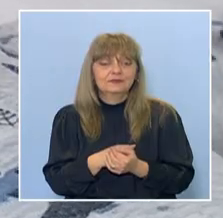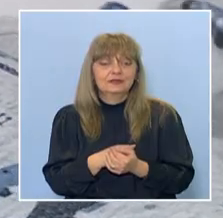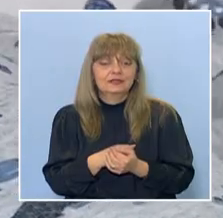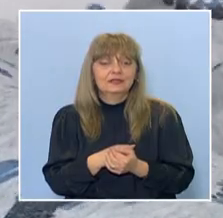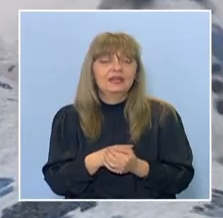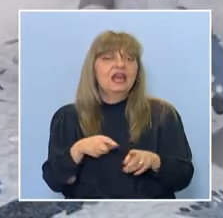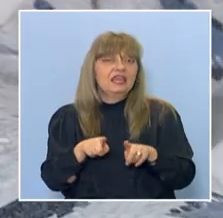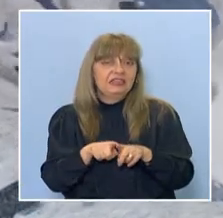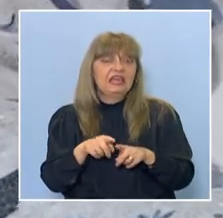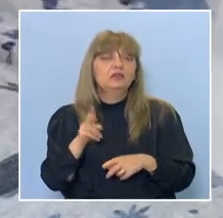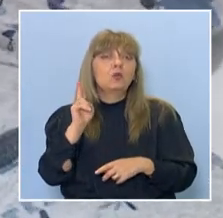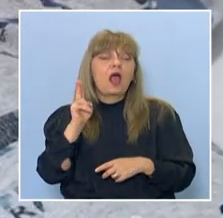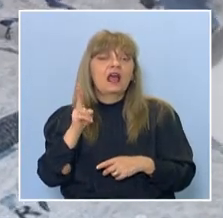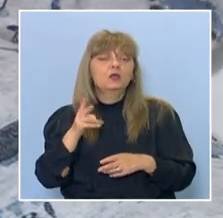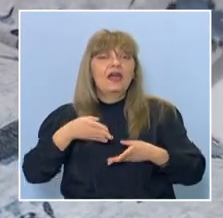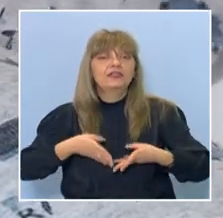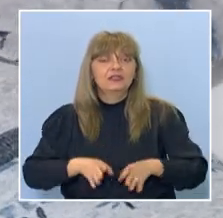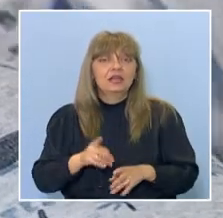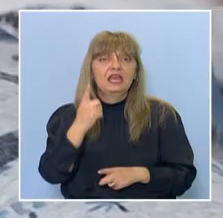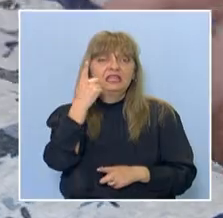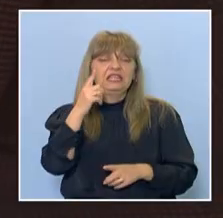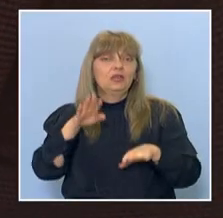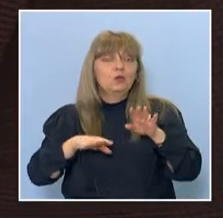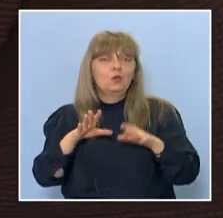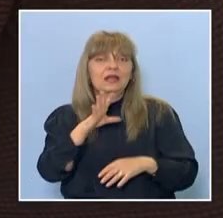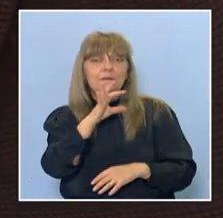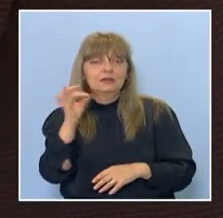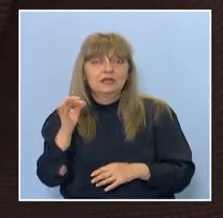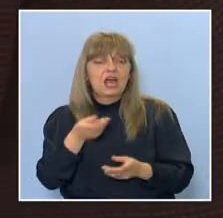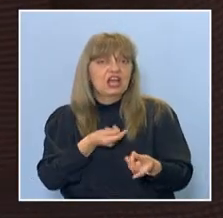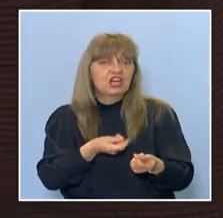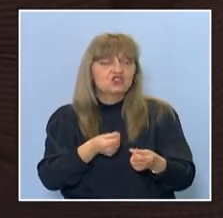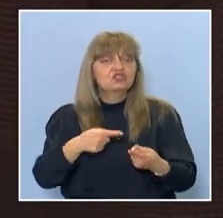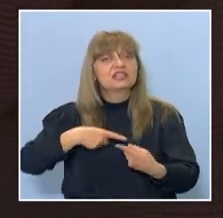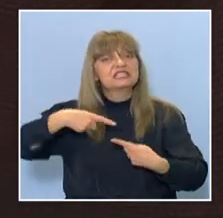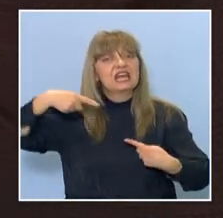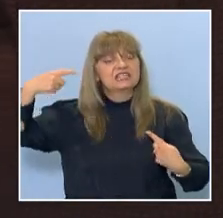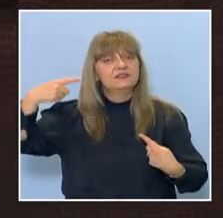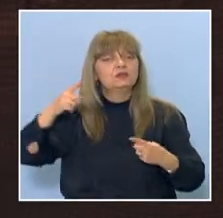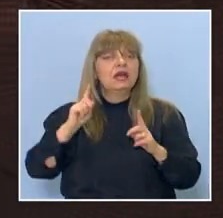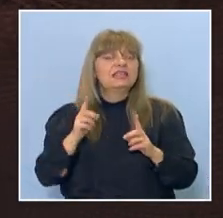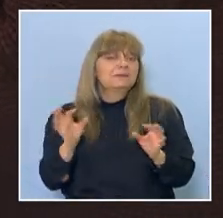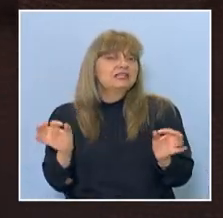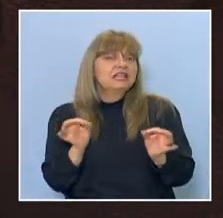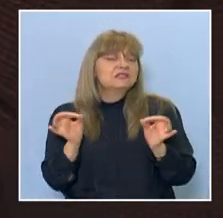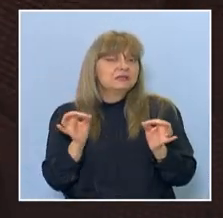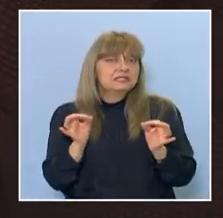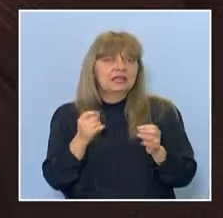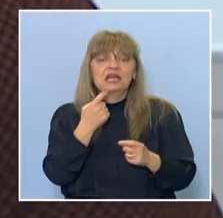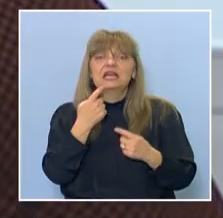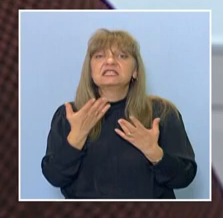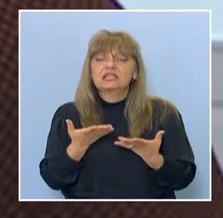И тъй като Калоян е роден 1,5 кг, грижата за развитието му трябва да е малко по-специална.